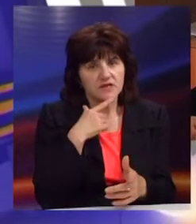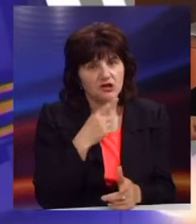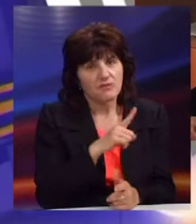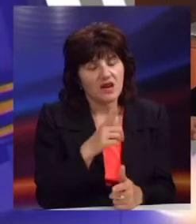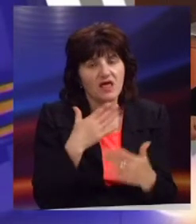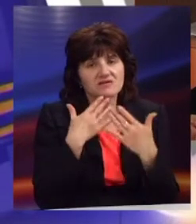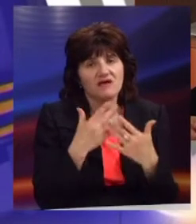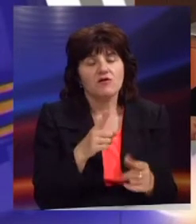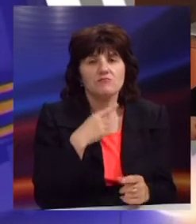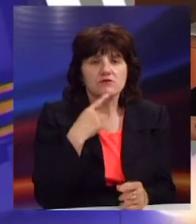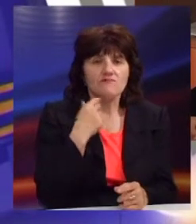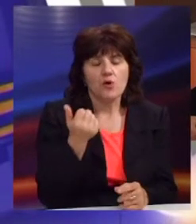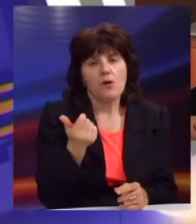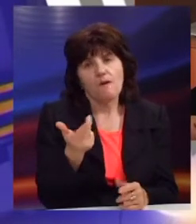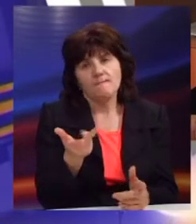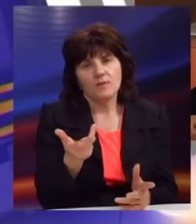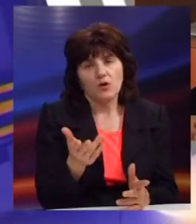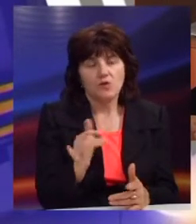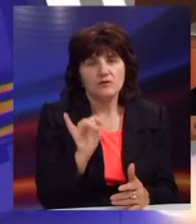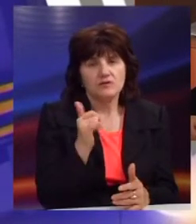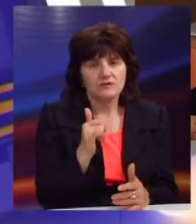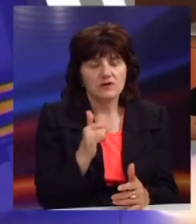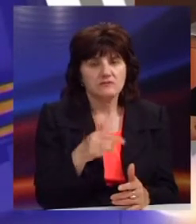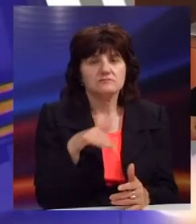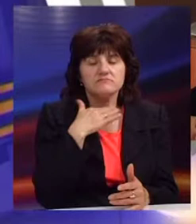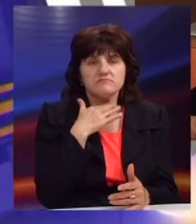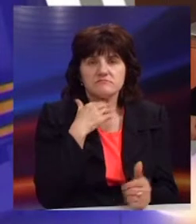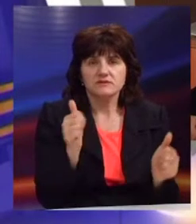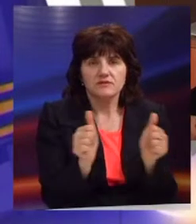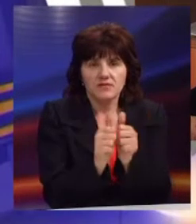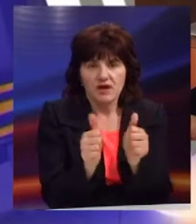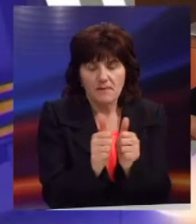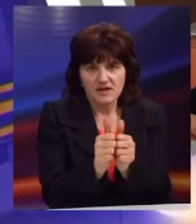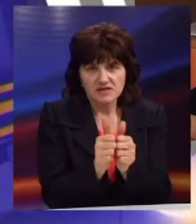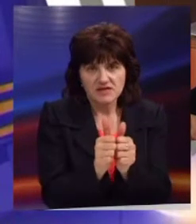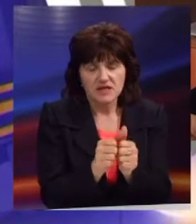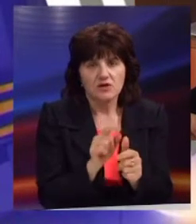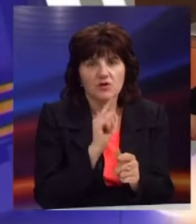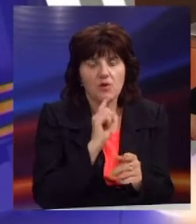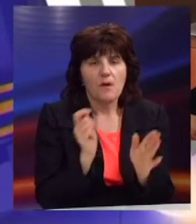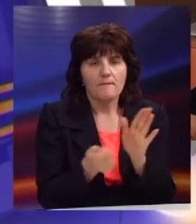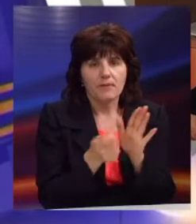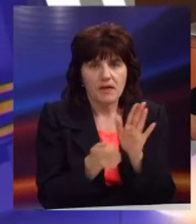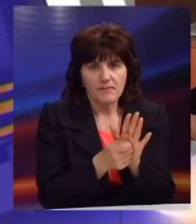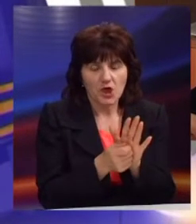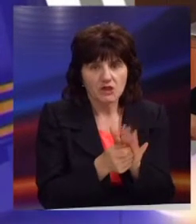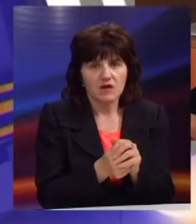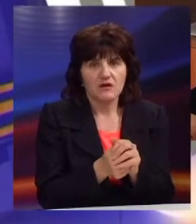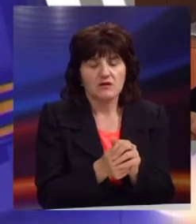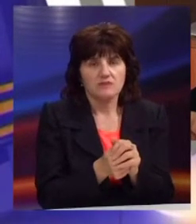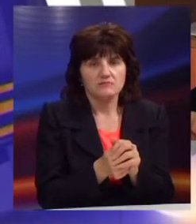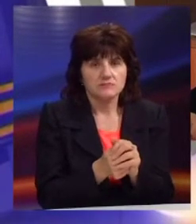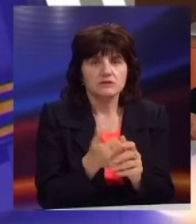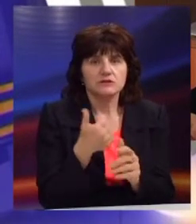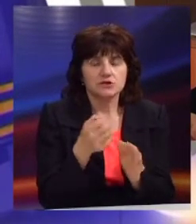Kažem, nezahvalno je reći broj. U svakom slučaju kapaciteti budu, koji su u preprodaji, budu